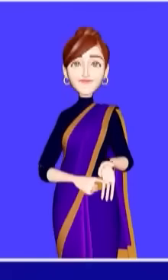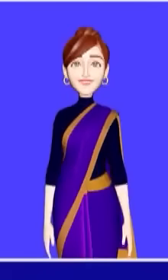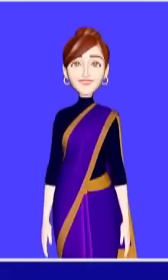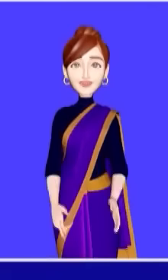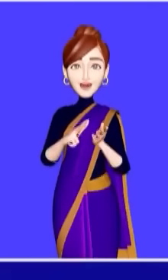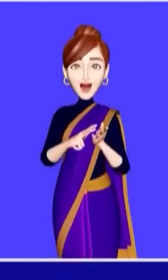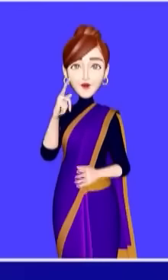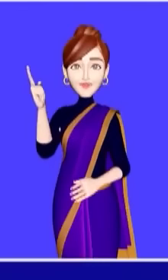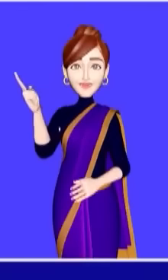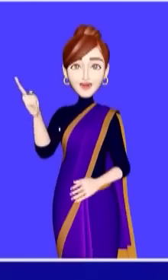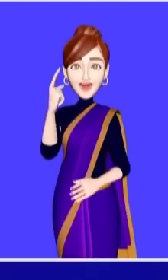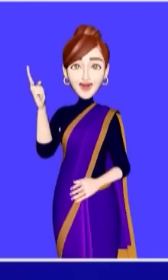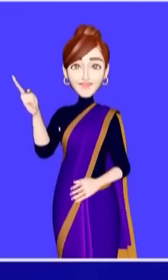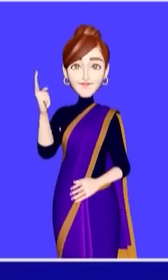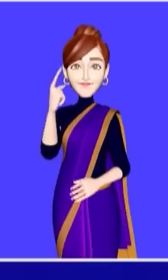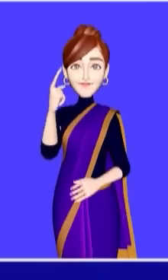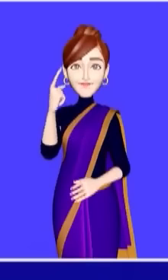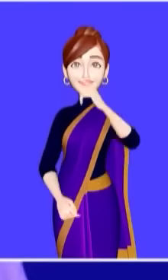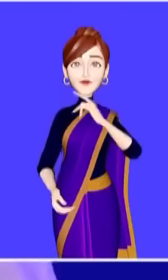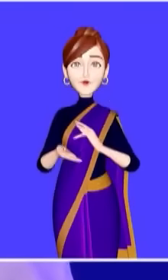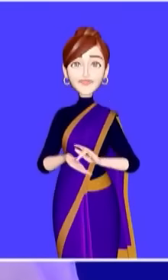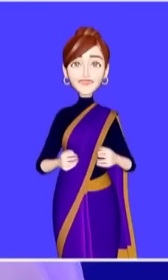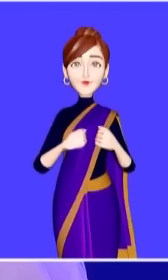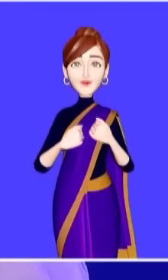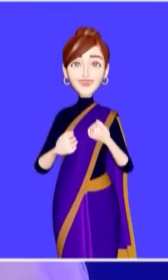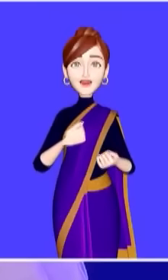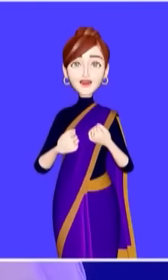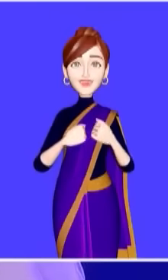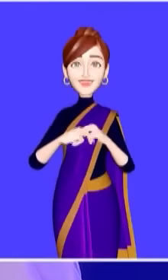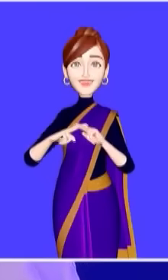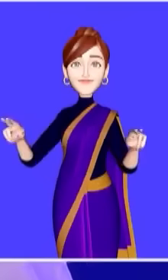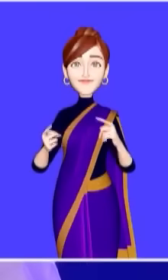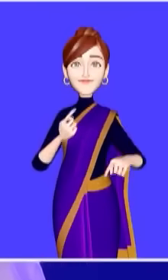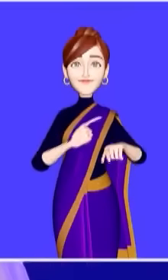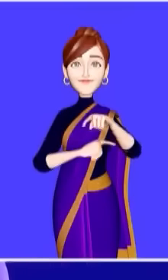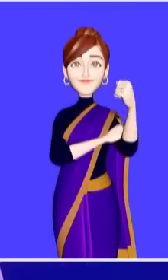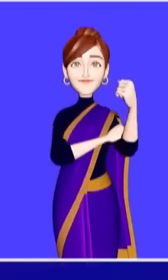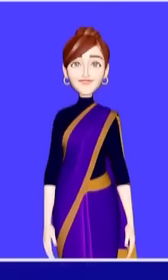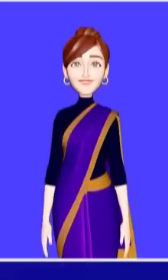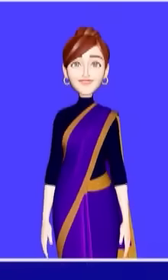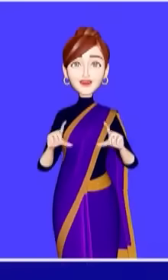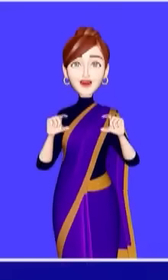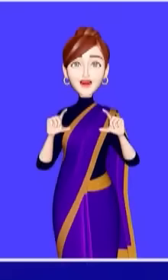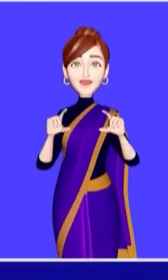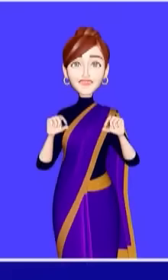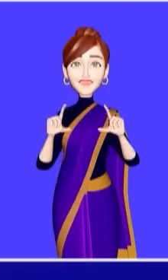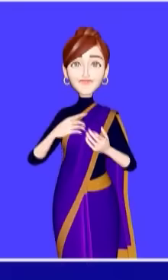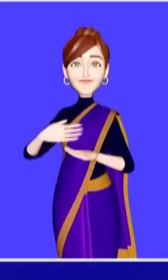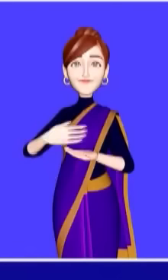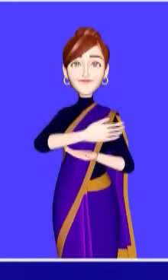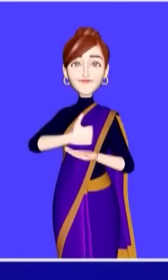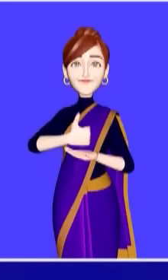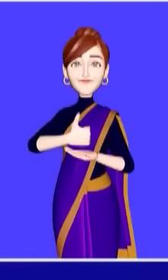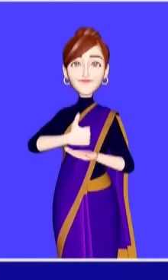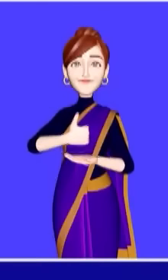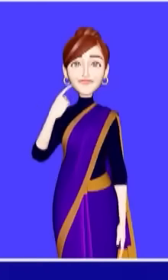हमारे निर्णय पर, हमारे कोर्स ऑफ एक्शन पर निर्भर होगा। मैं समझता